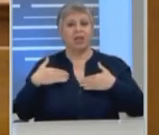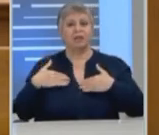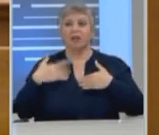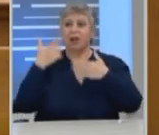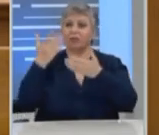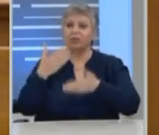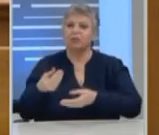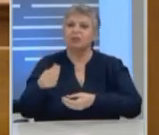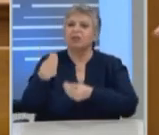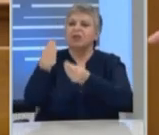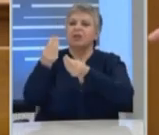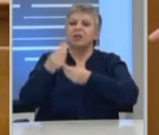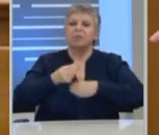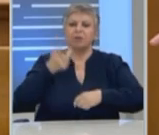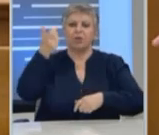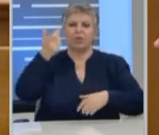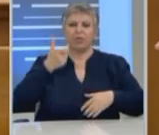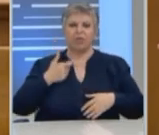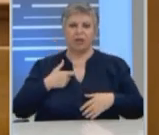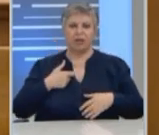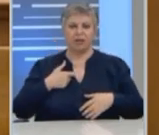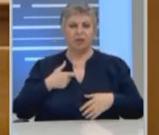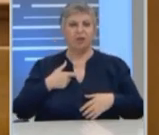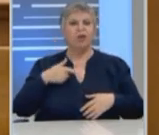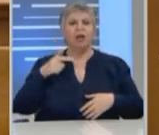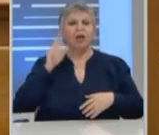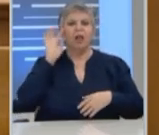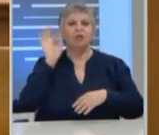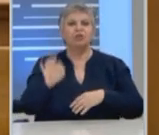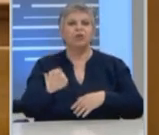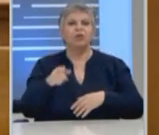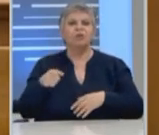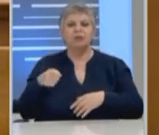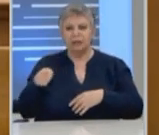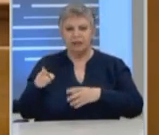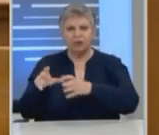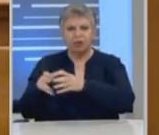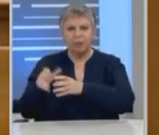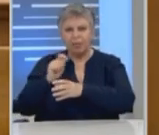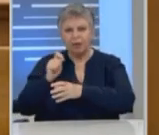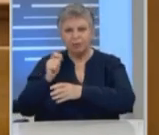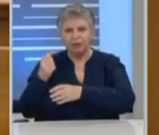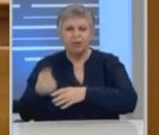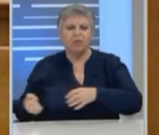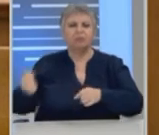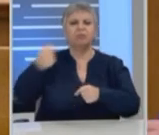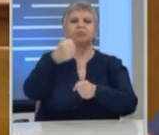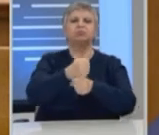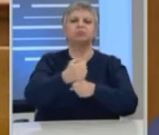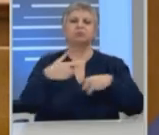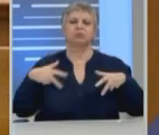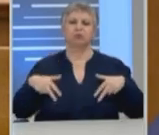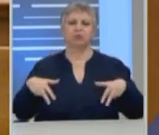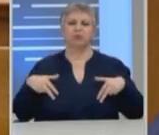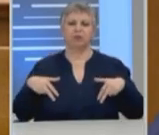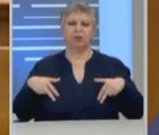φορτώσουν, μήπως και καταφέρετε με αυτόν τον τρόπο να επιστρέψετε στην εξουσία. Και αφού αυτό δεν το καταφέρατε,